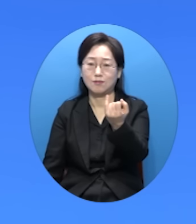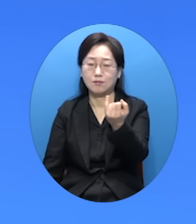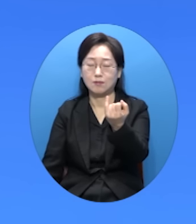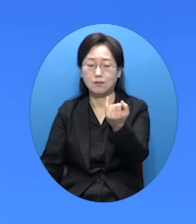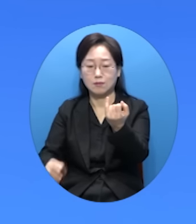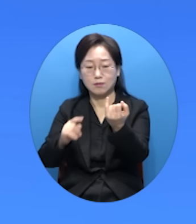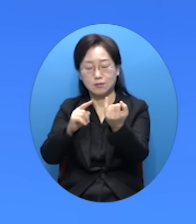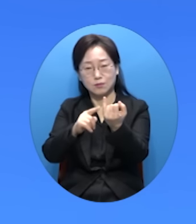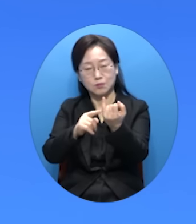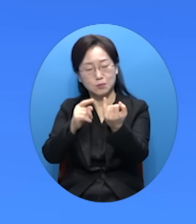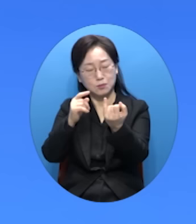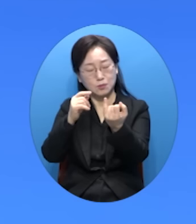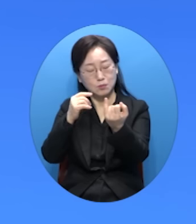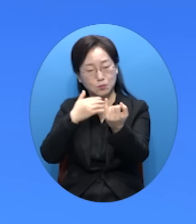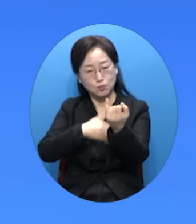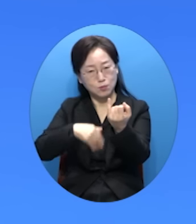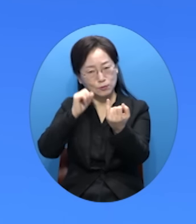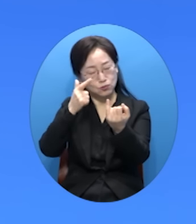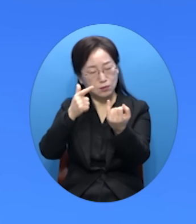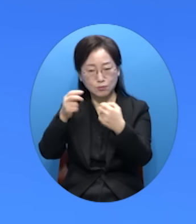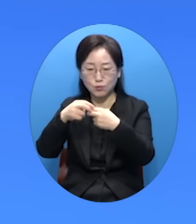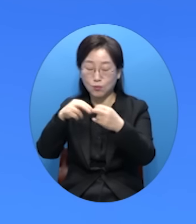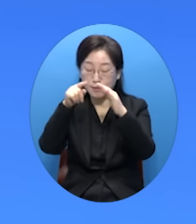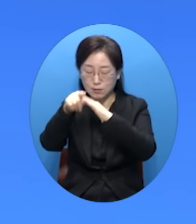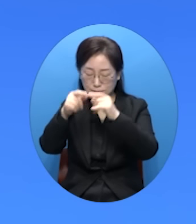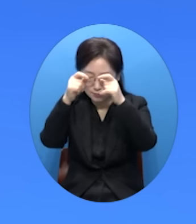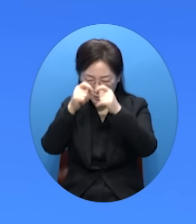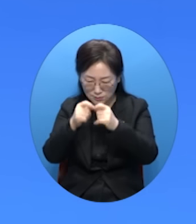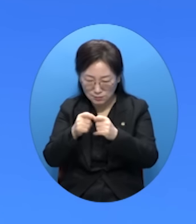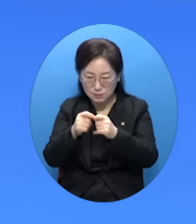상태가 좀 안 좋아서 병원에 가니까